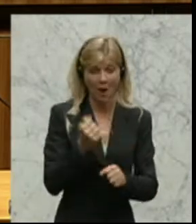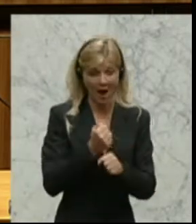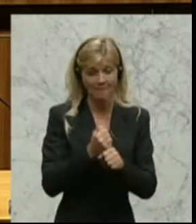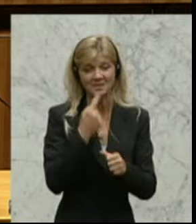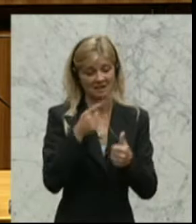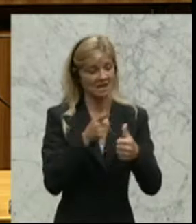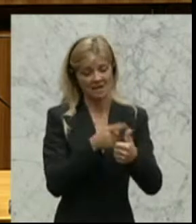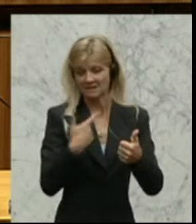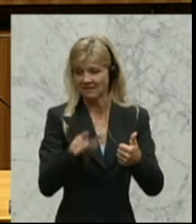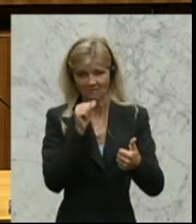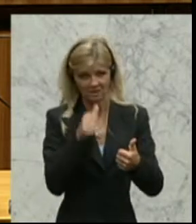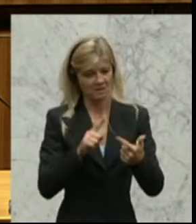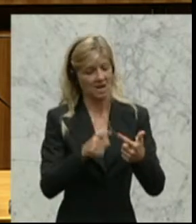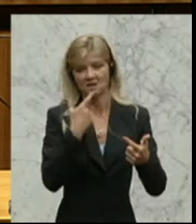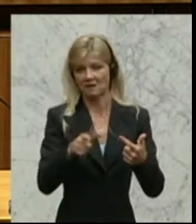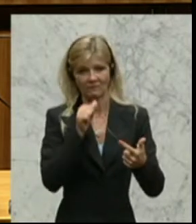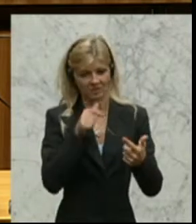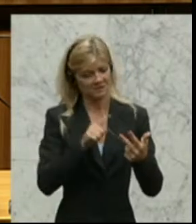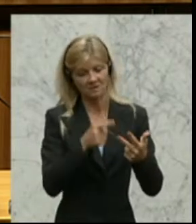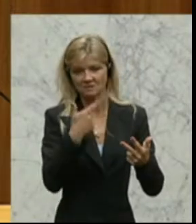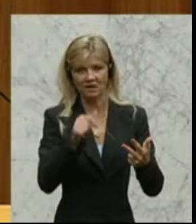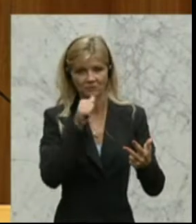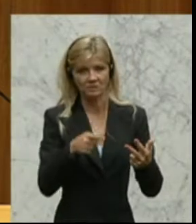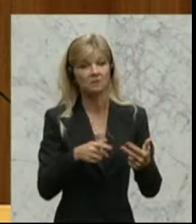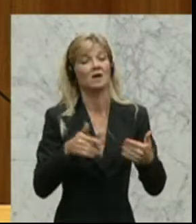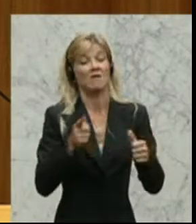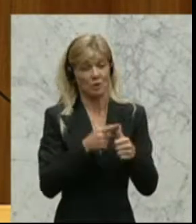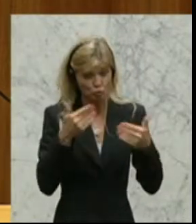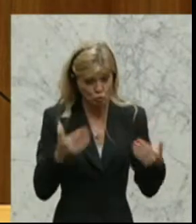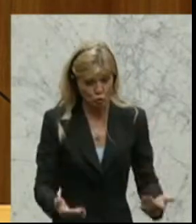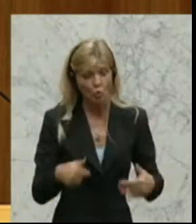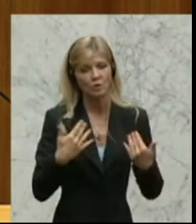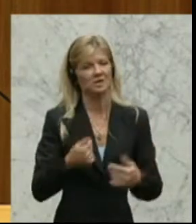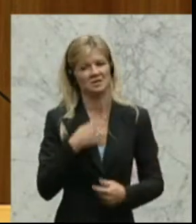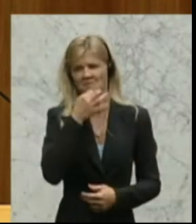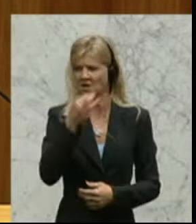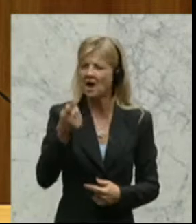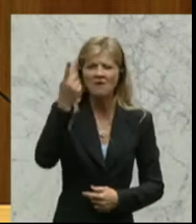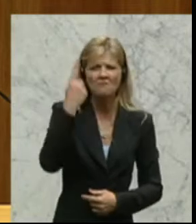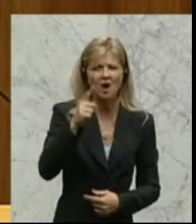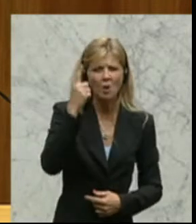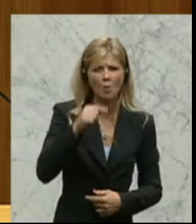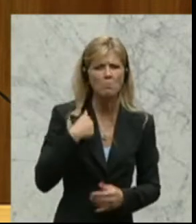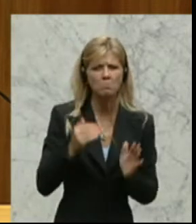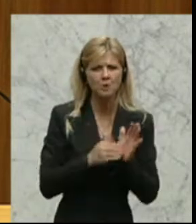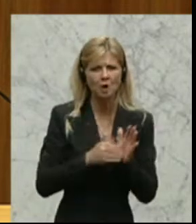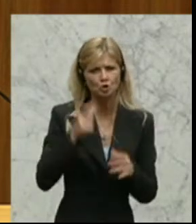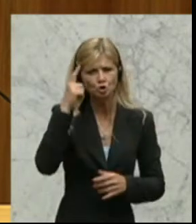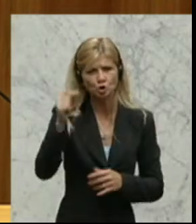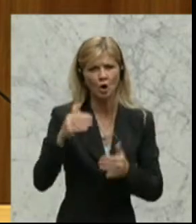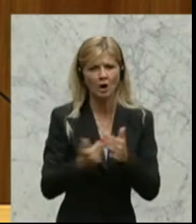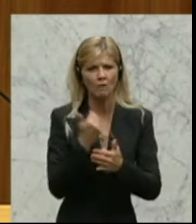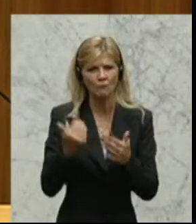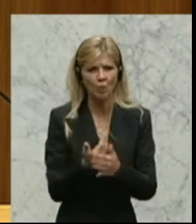dann frage ich mich, wozu brauchen wir denn überhaupt eine Steuerreformkommission, wenn eh schon alles ideologisch vorher bestimmt ist. Lassen Sie diese Kommission einmal ein bisschen